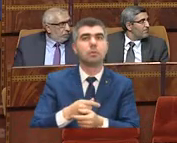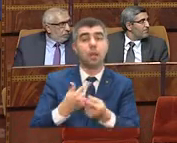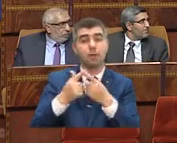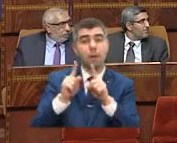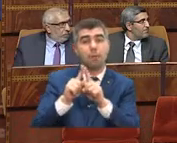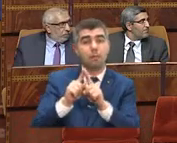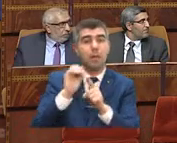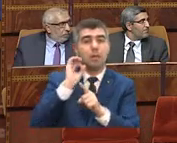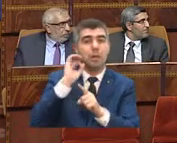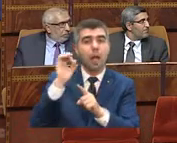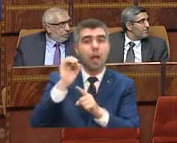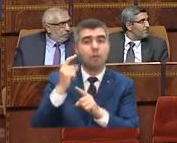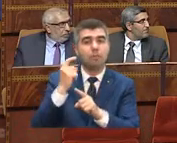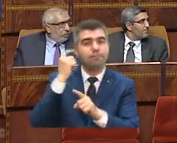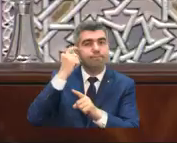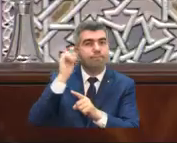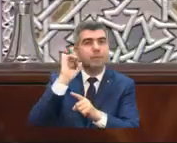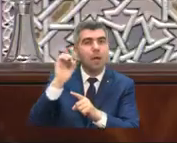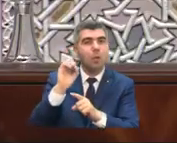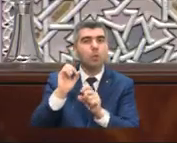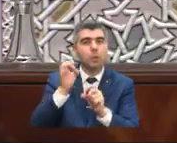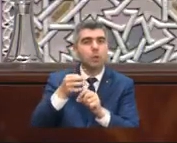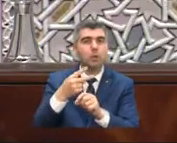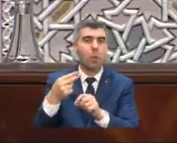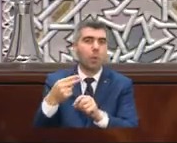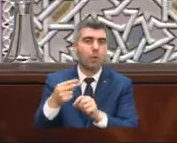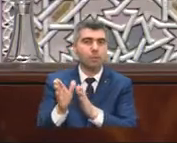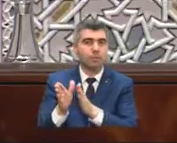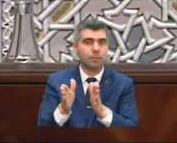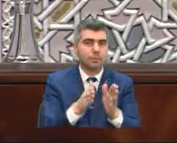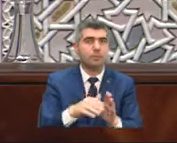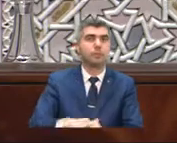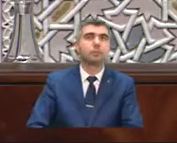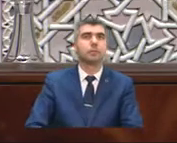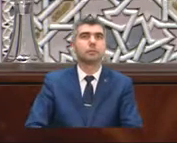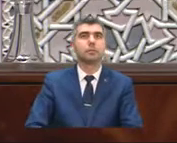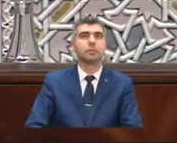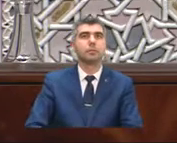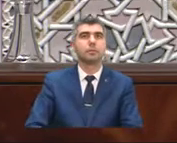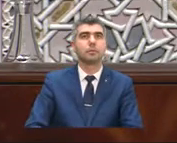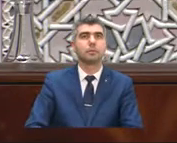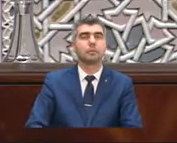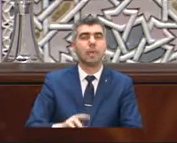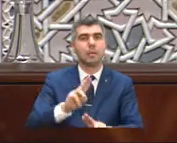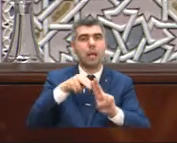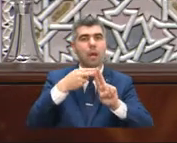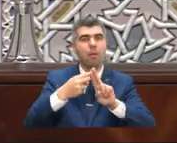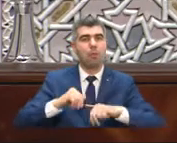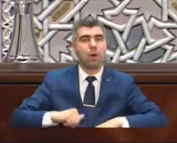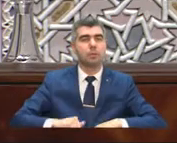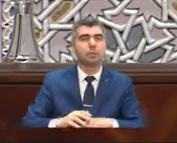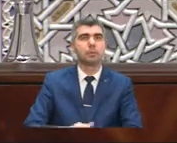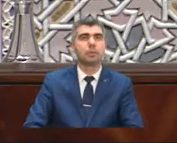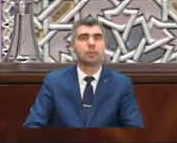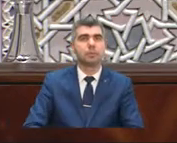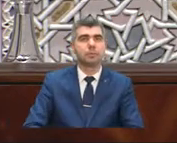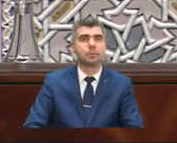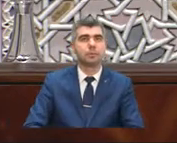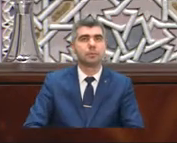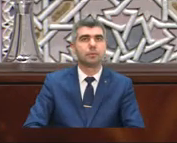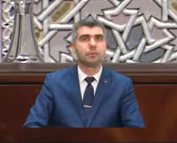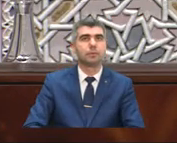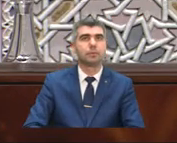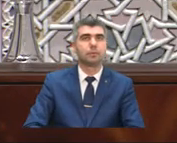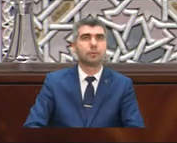بمزاج النواب. شكرا. هل من تعقيب إضافي آخر؟ كلمة للسيد الوزير للرد على التعقيب